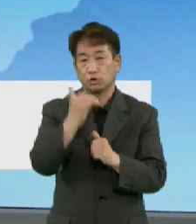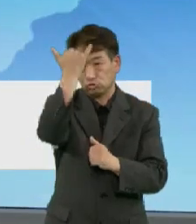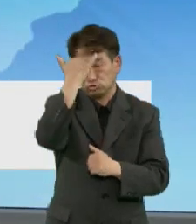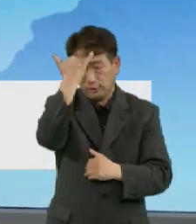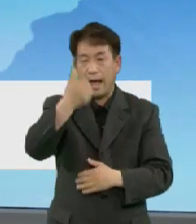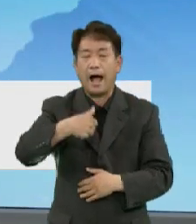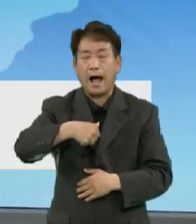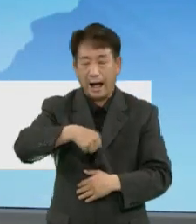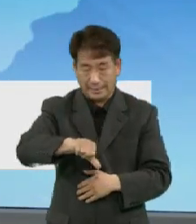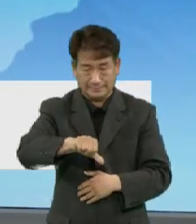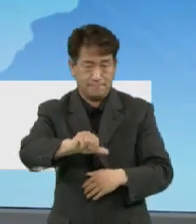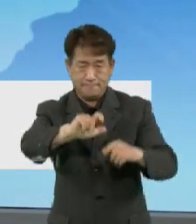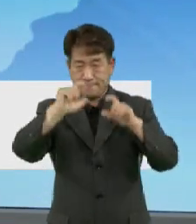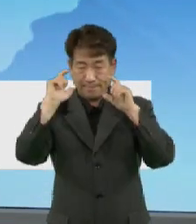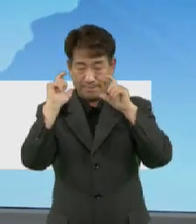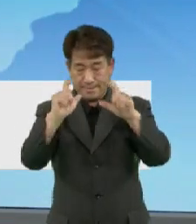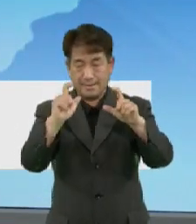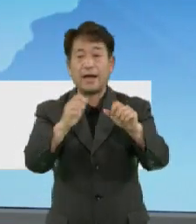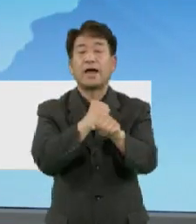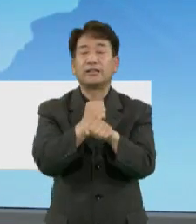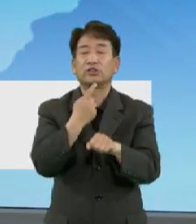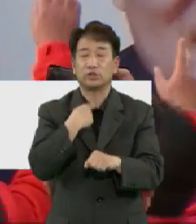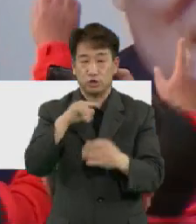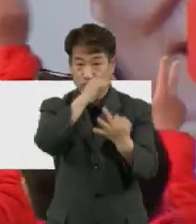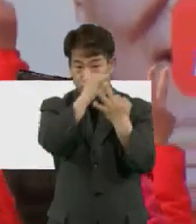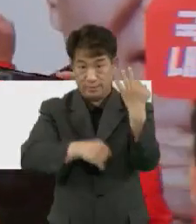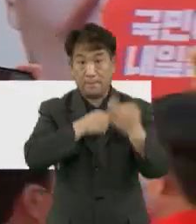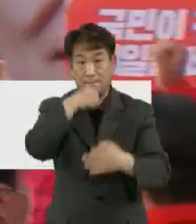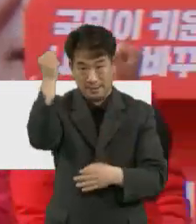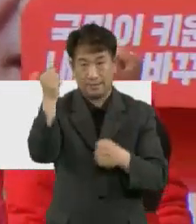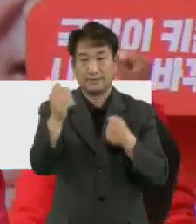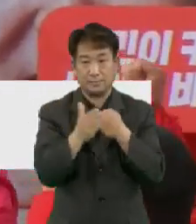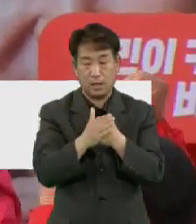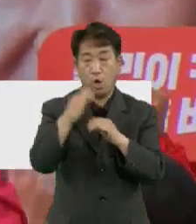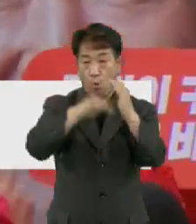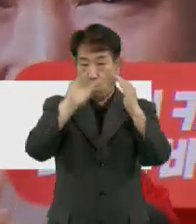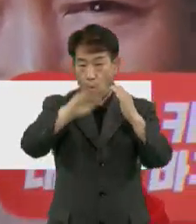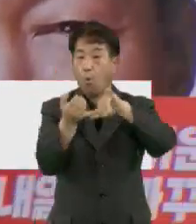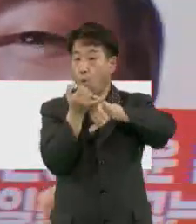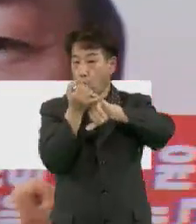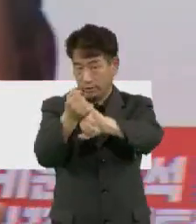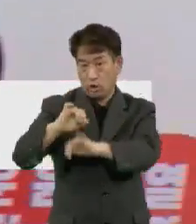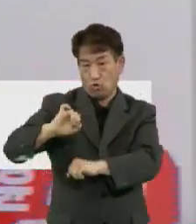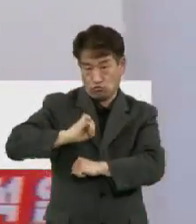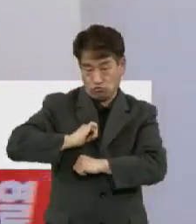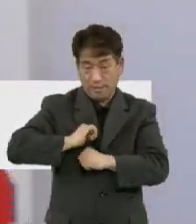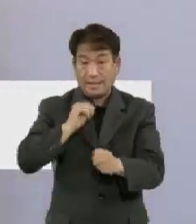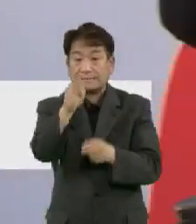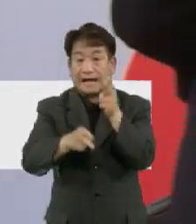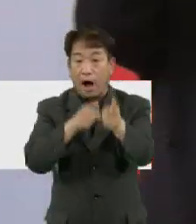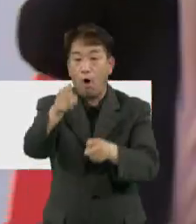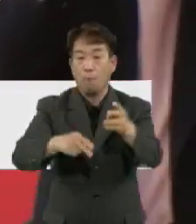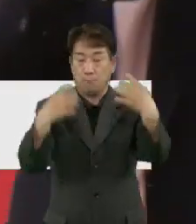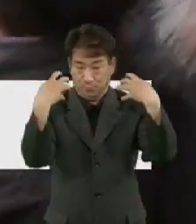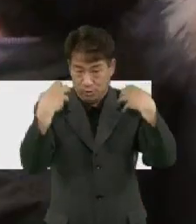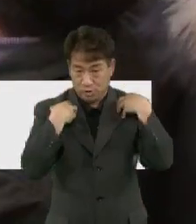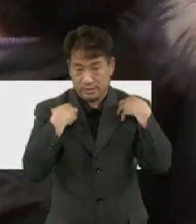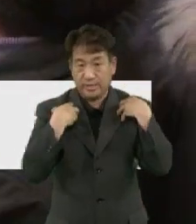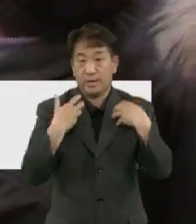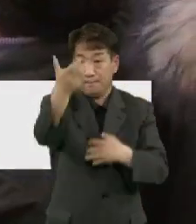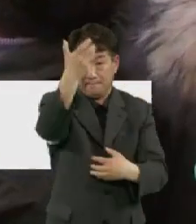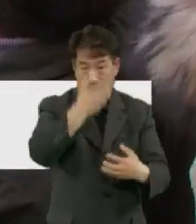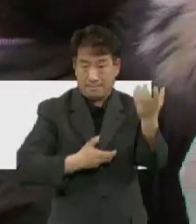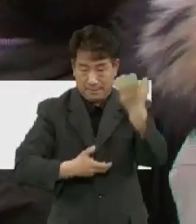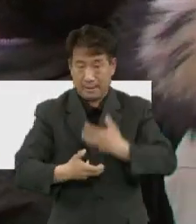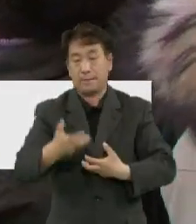충청의 아들을 강조해온 국민의힘 윤석열 후보가 당선되면서 공약으로 제시해온 방위사업청 이전 등 충청권